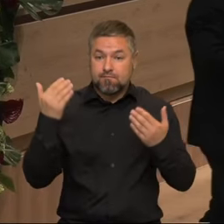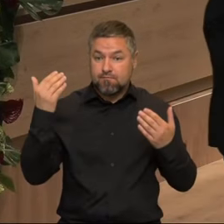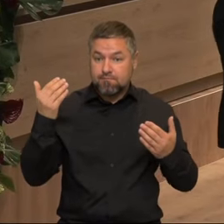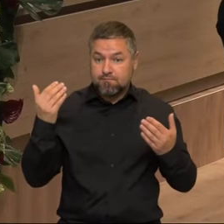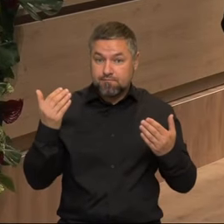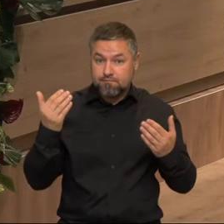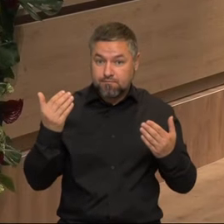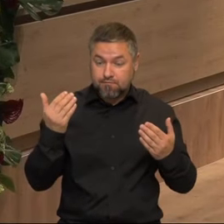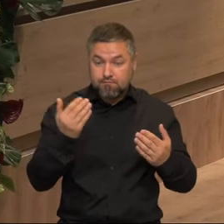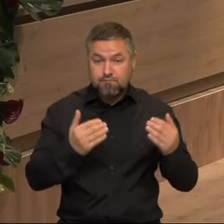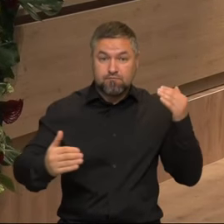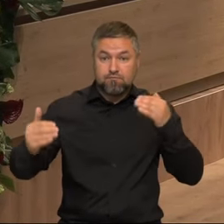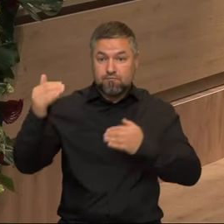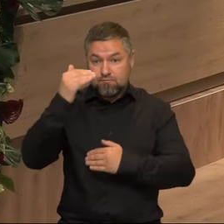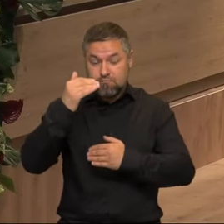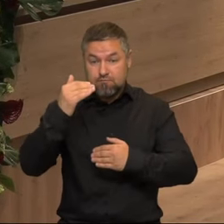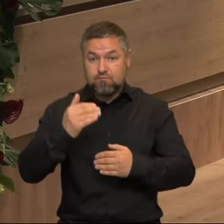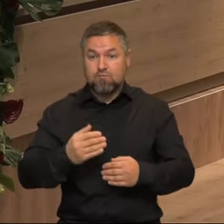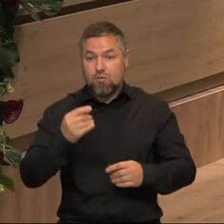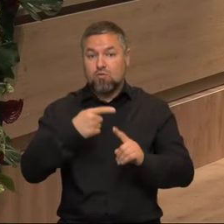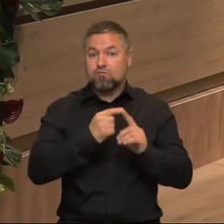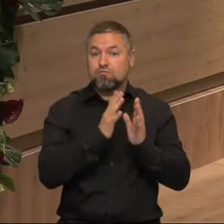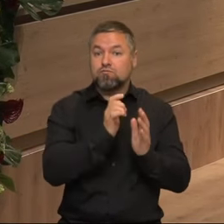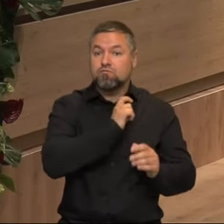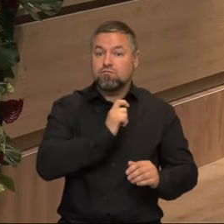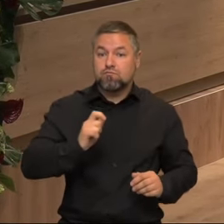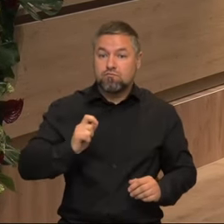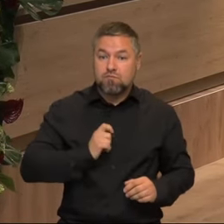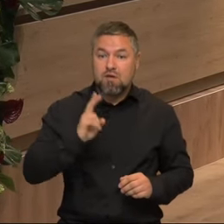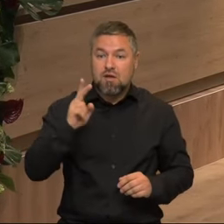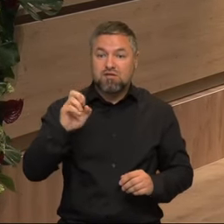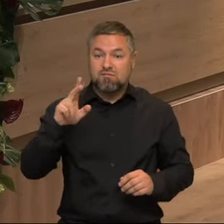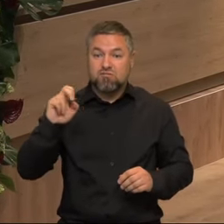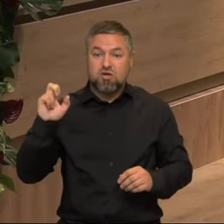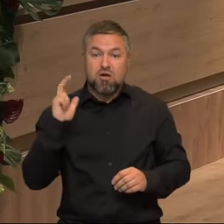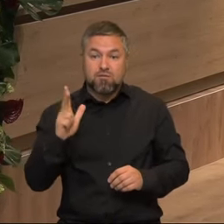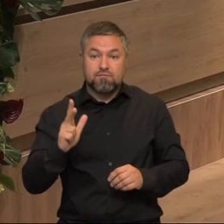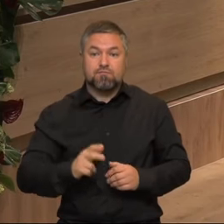Witam prorektora Wyższego Seminarium Duchownego w Łodzi, księdza doktora Jacka Kacprzaka.